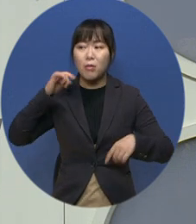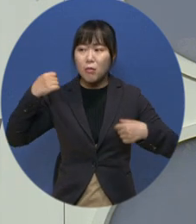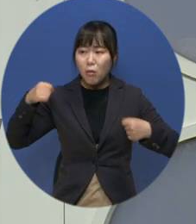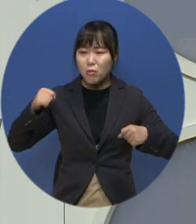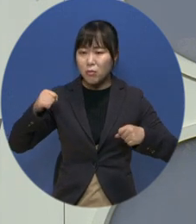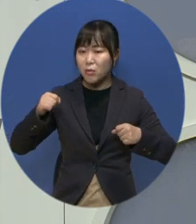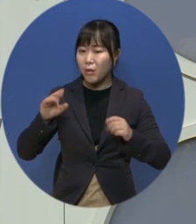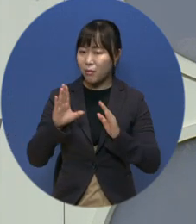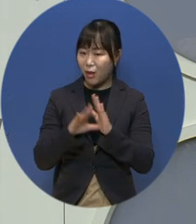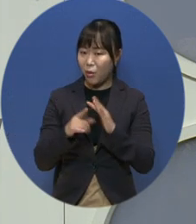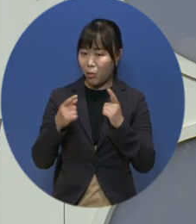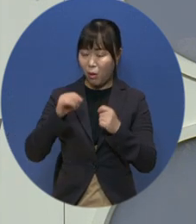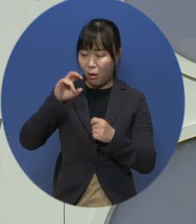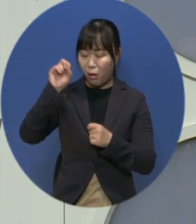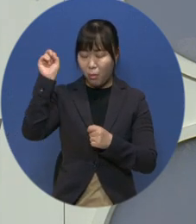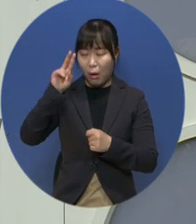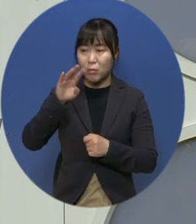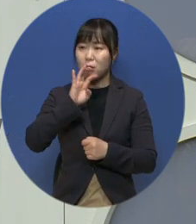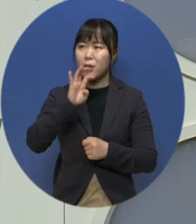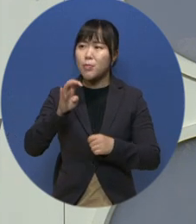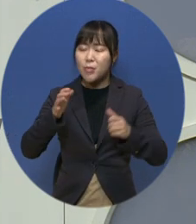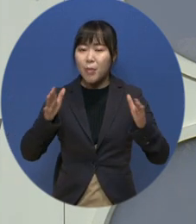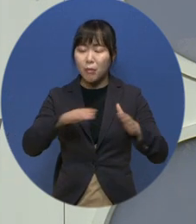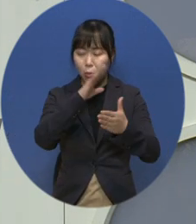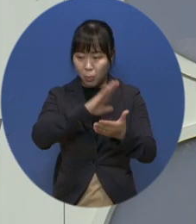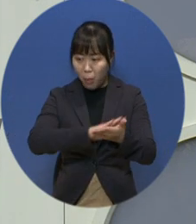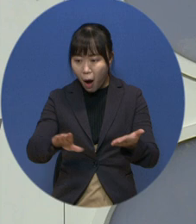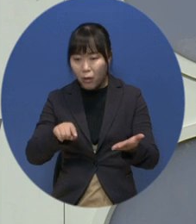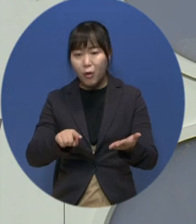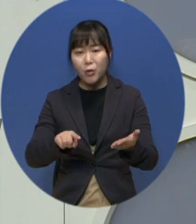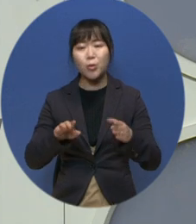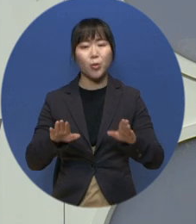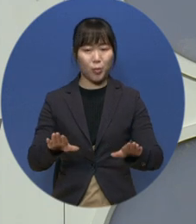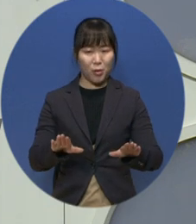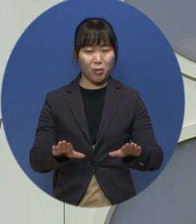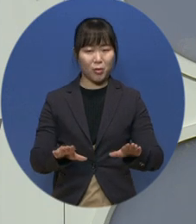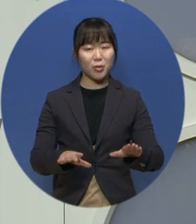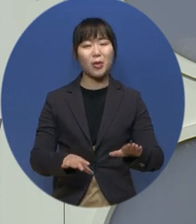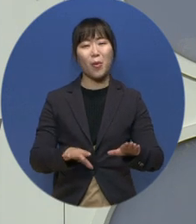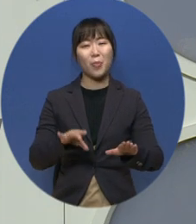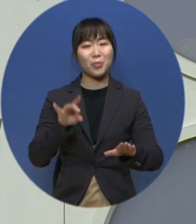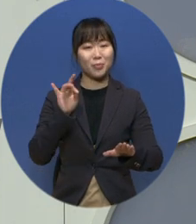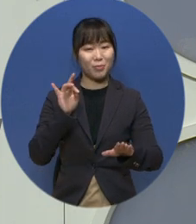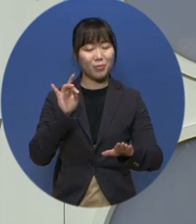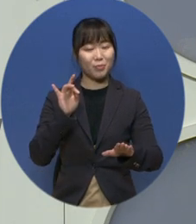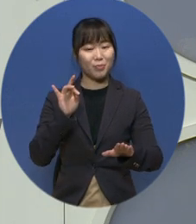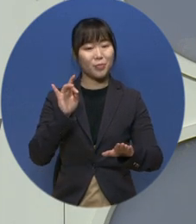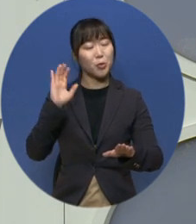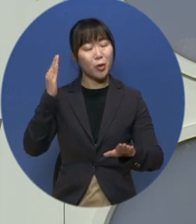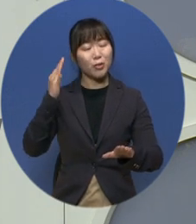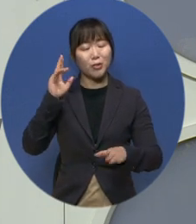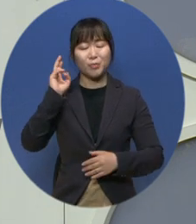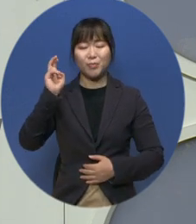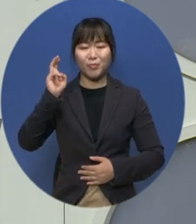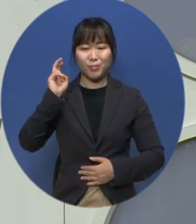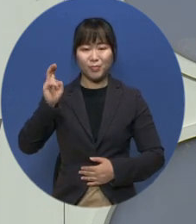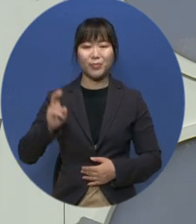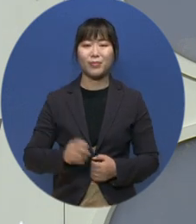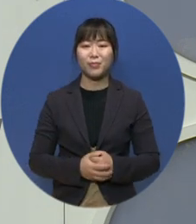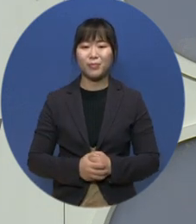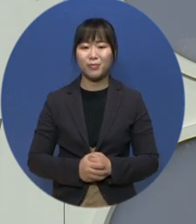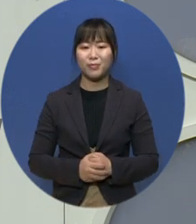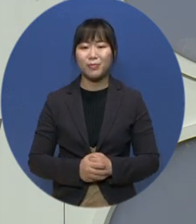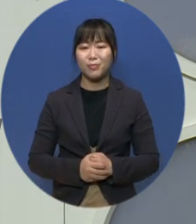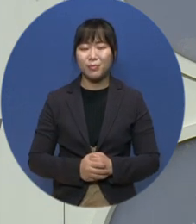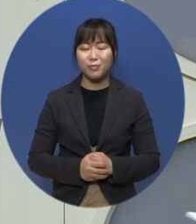갑자기 한 40분 사이로 매진이 된 건 거의 전례가 드물 정도의 최근에 들어서 그런 작품이 아니었나